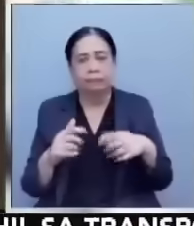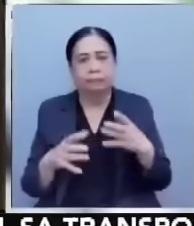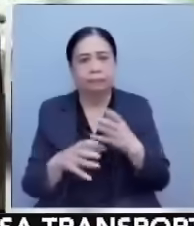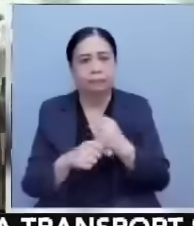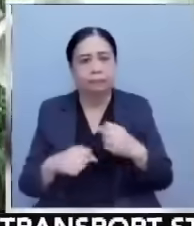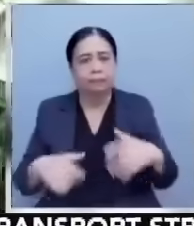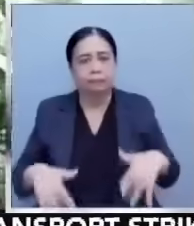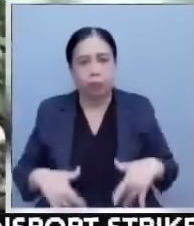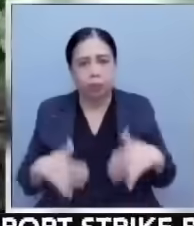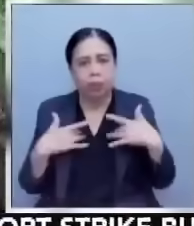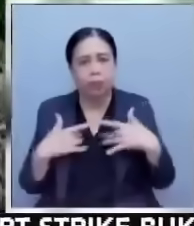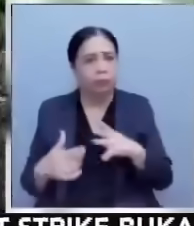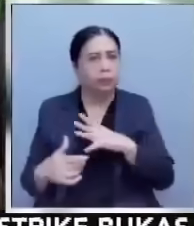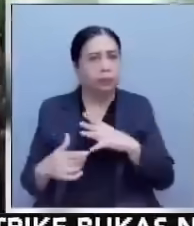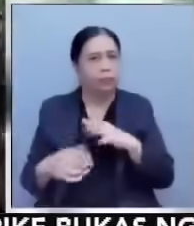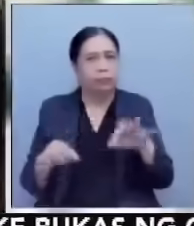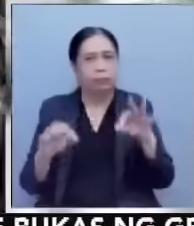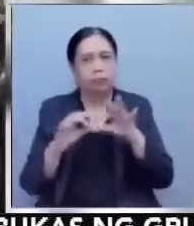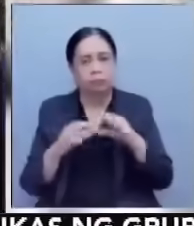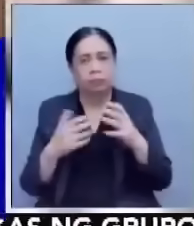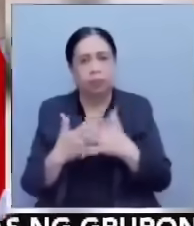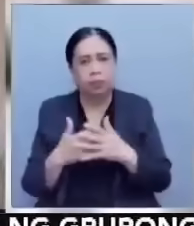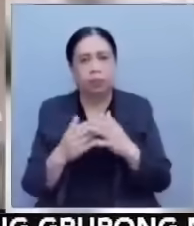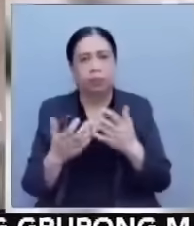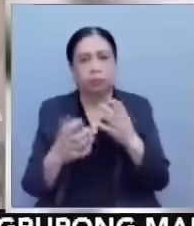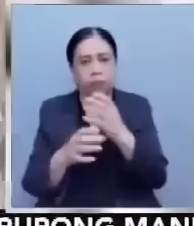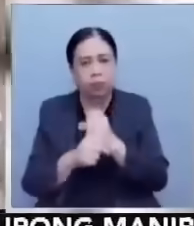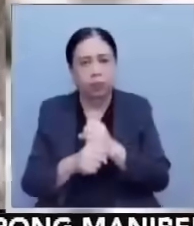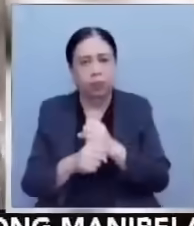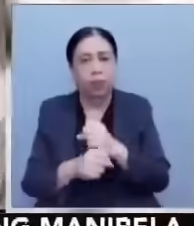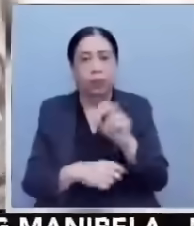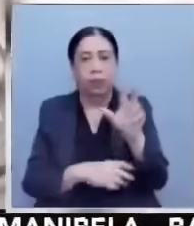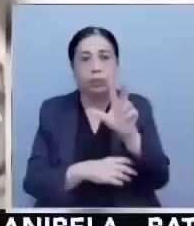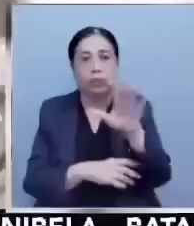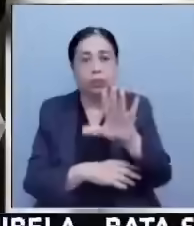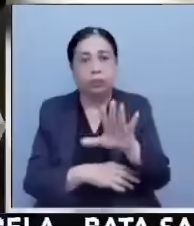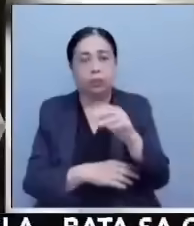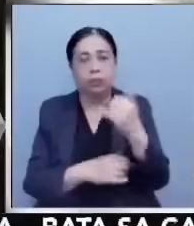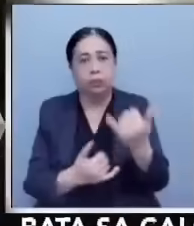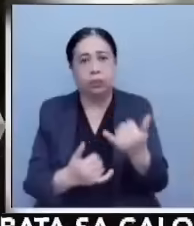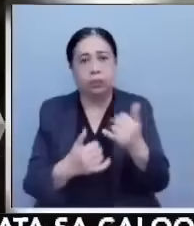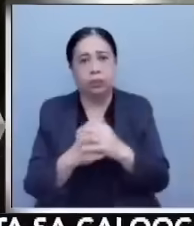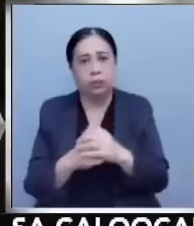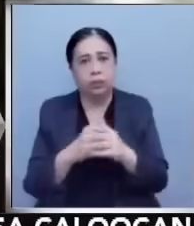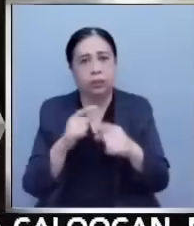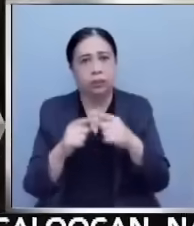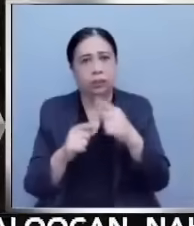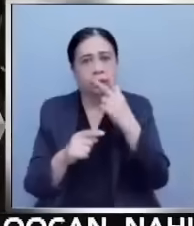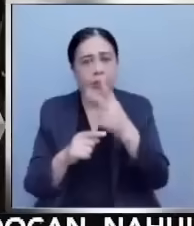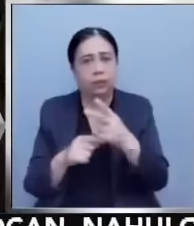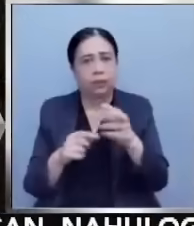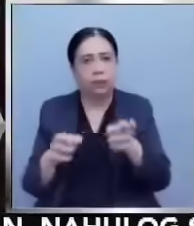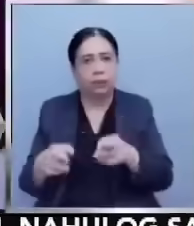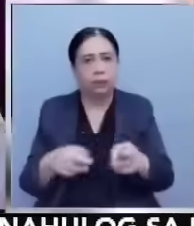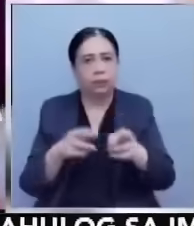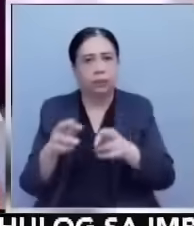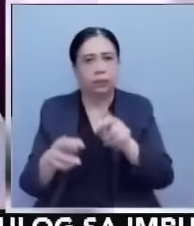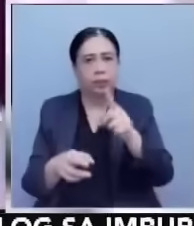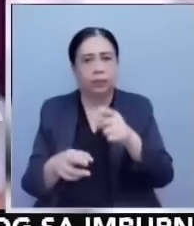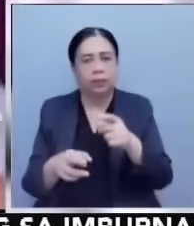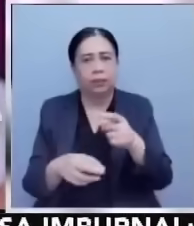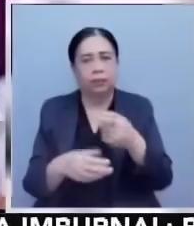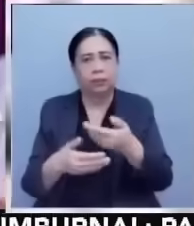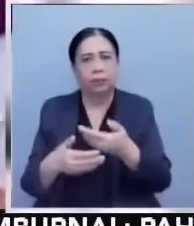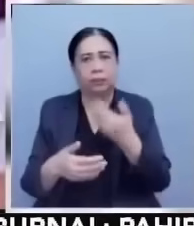ko. Natuldukan ang paghahanap bandang alas 3 ng hapon ngayong araw nang makita sa ilog na ito ang isang bangkay.